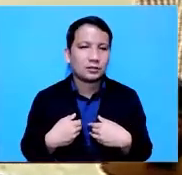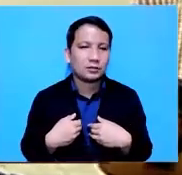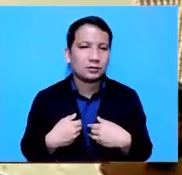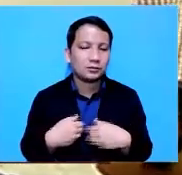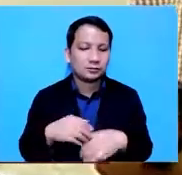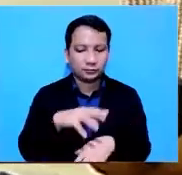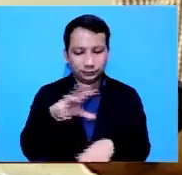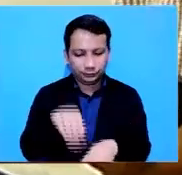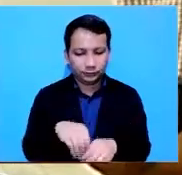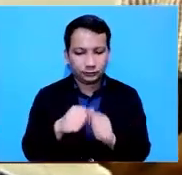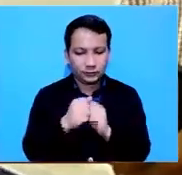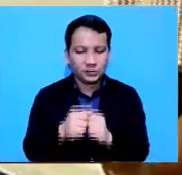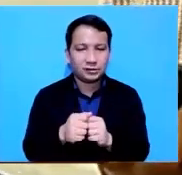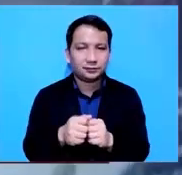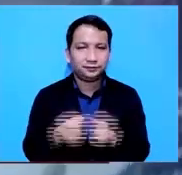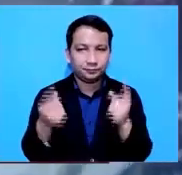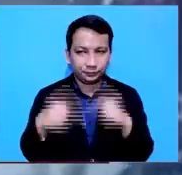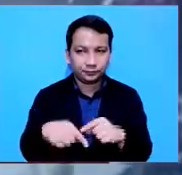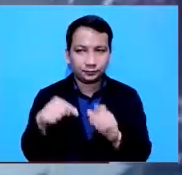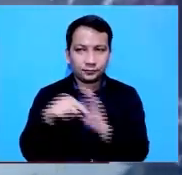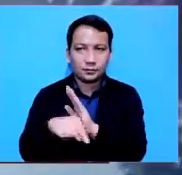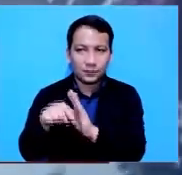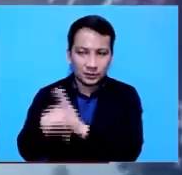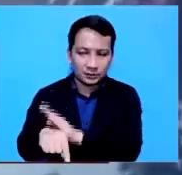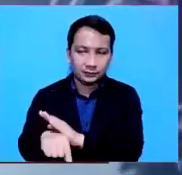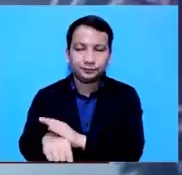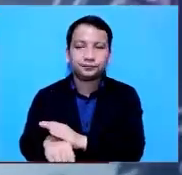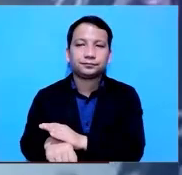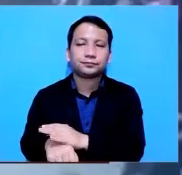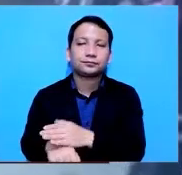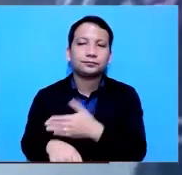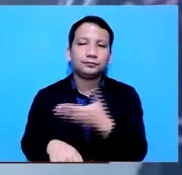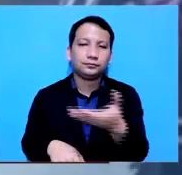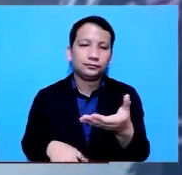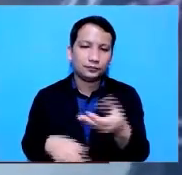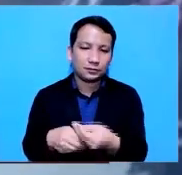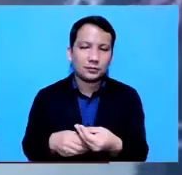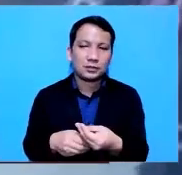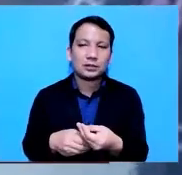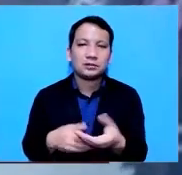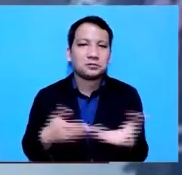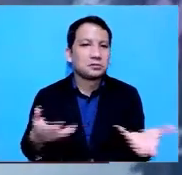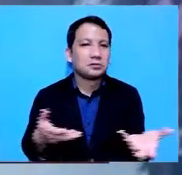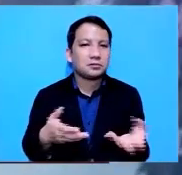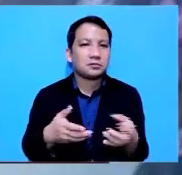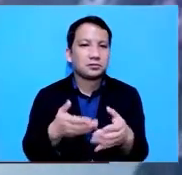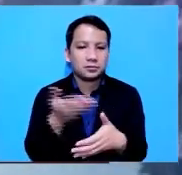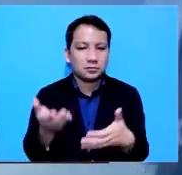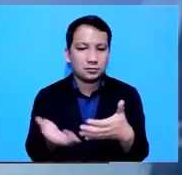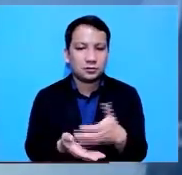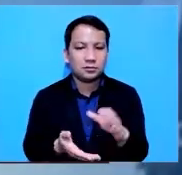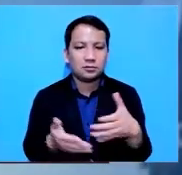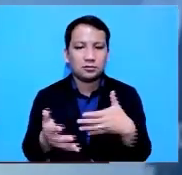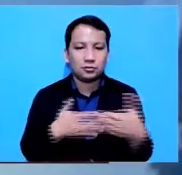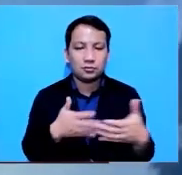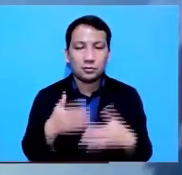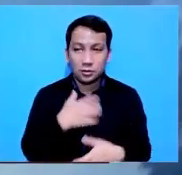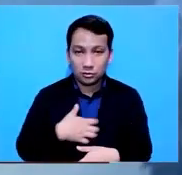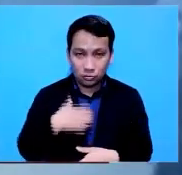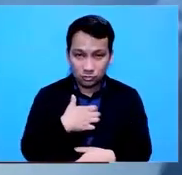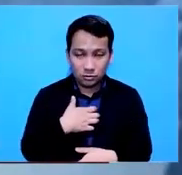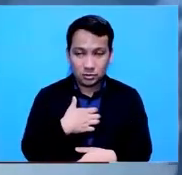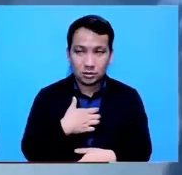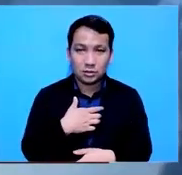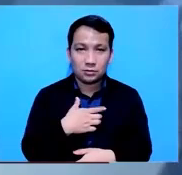sa nangyaring patayan. Sa kabila niyan, wala pang nasasampahan ng anumang reklamo sa mga itinuturong